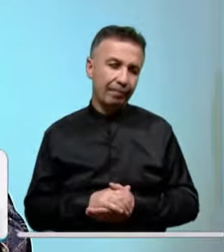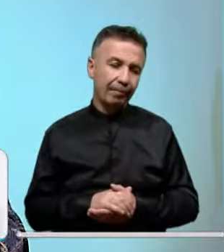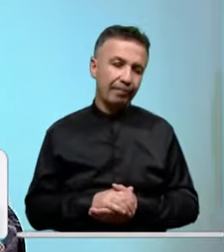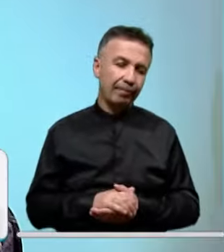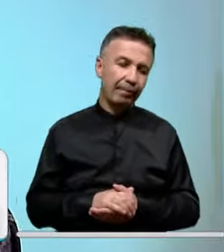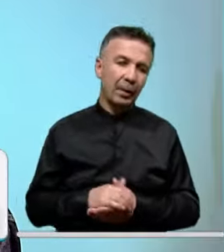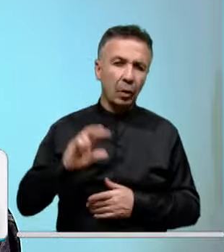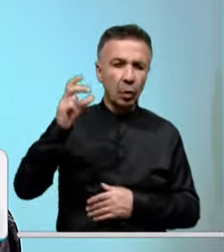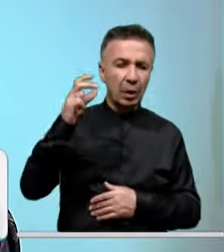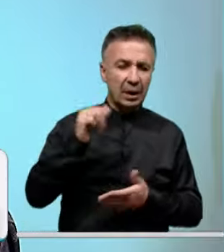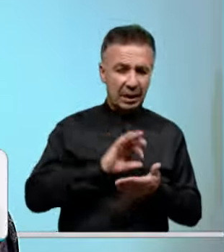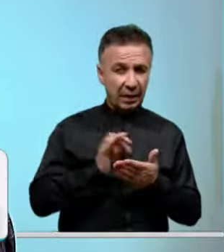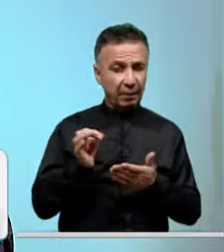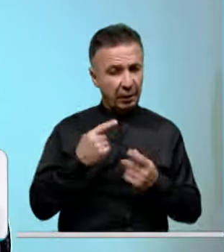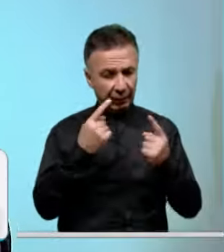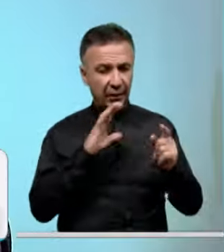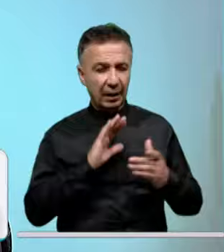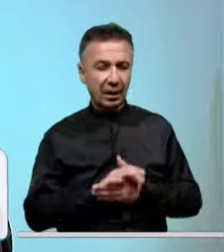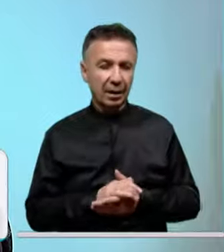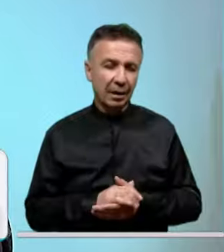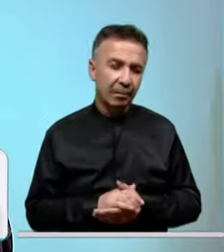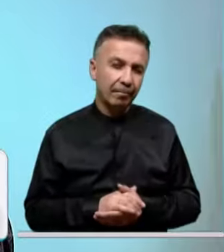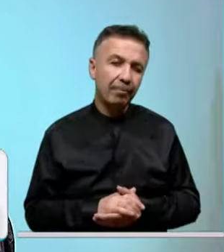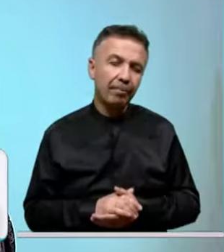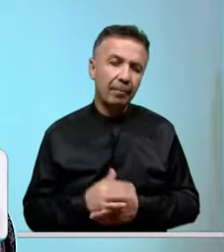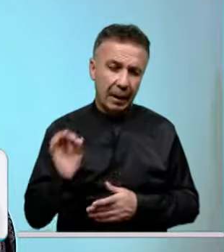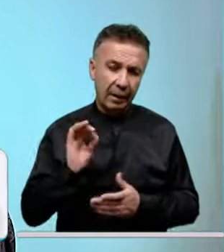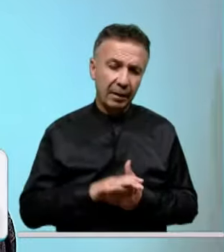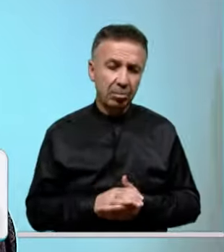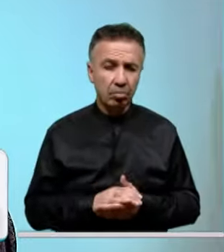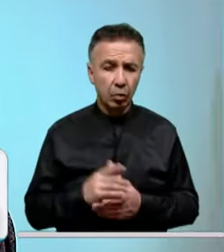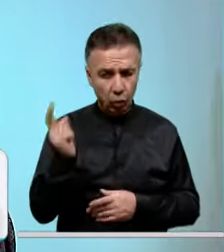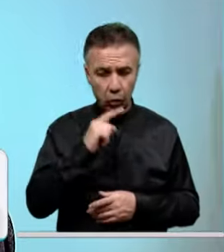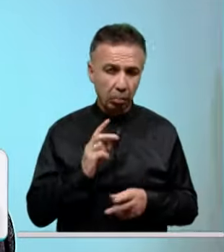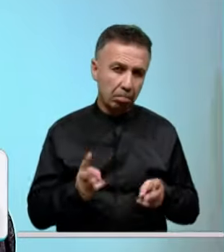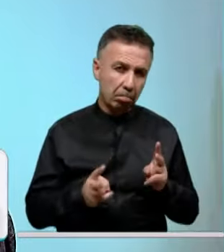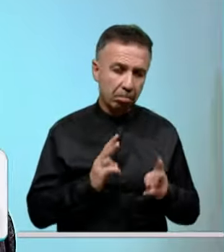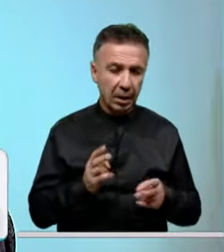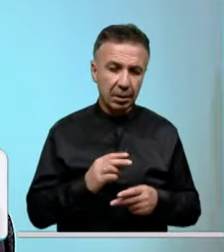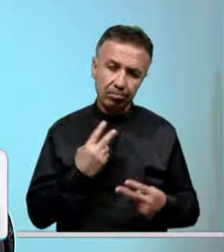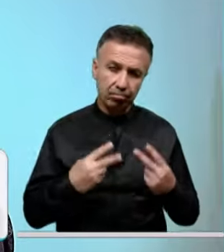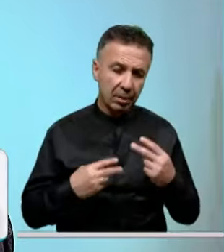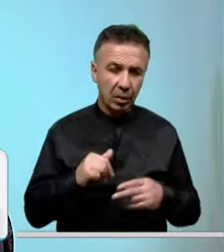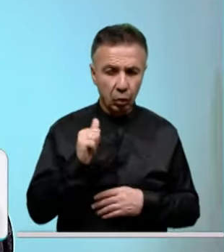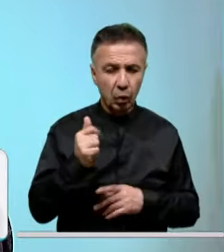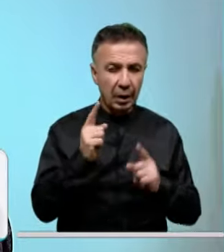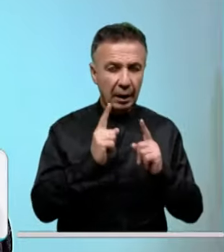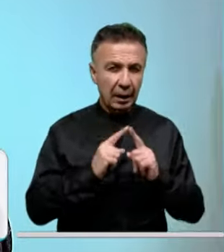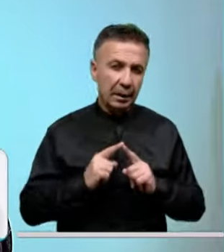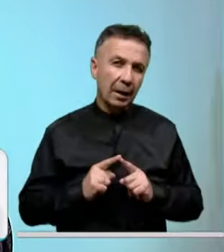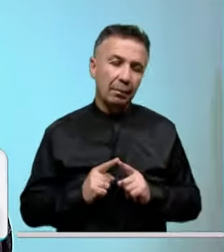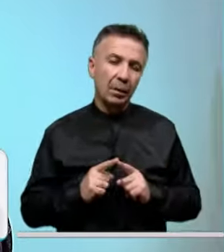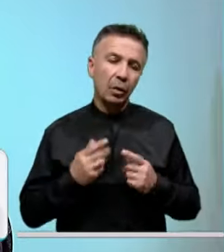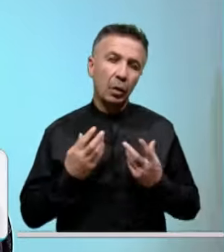güneş takvimi arasında fark mı var? Evet, var onun için. Çünkü bazen Gün hesabı